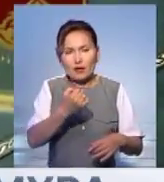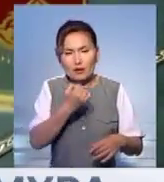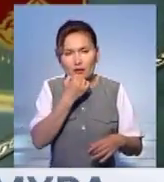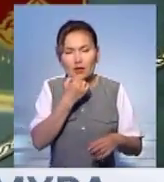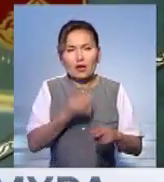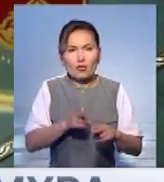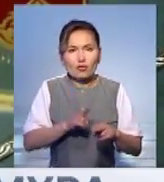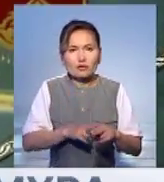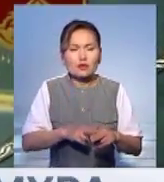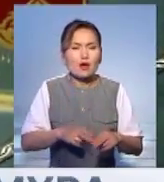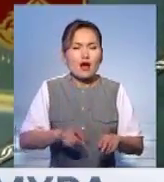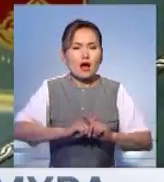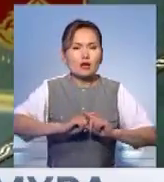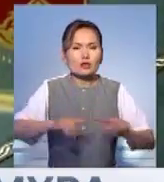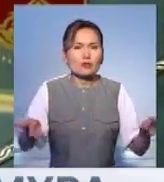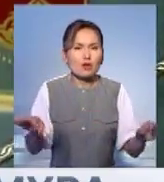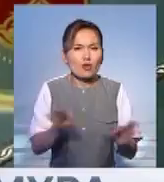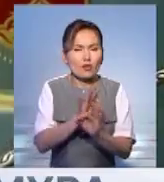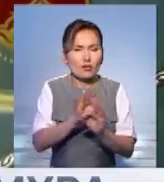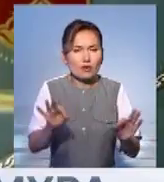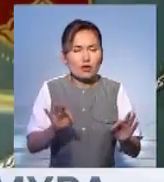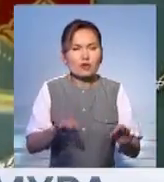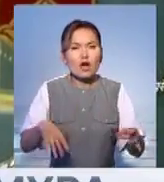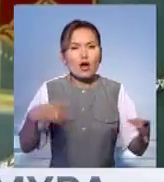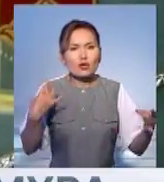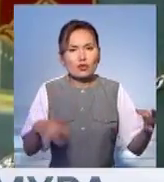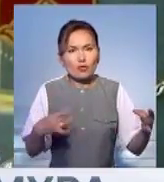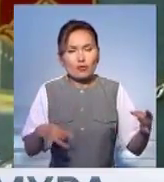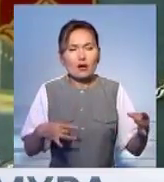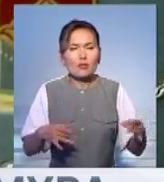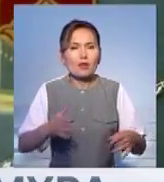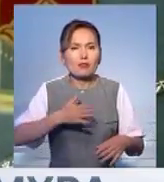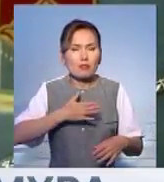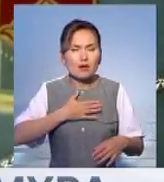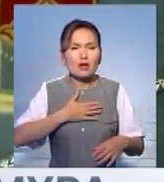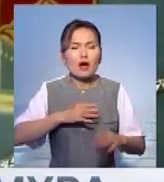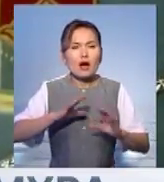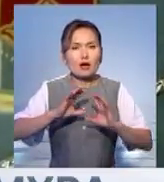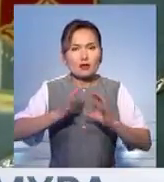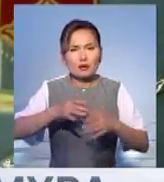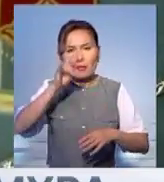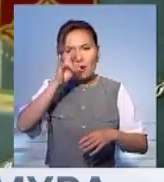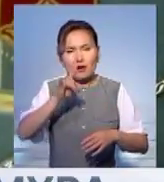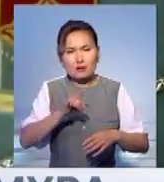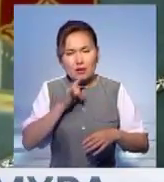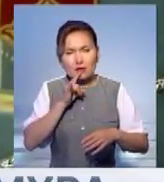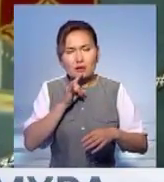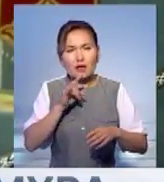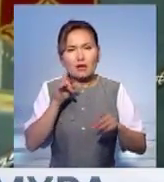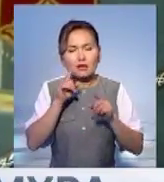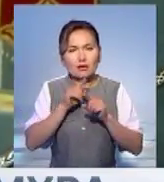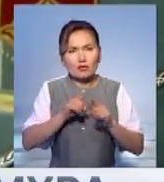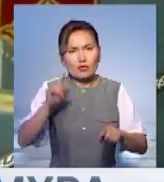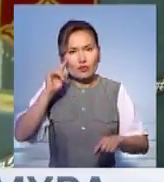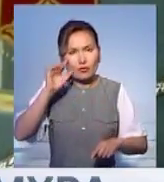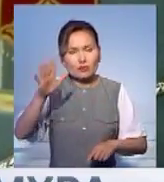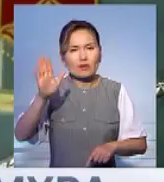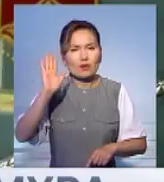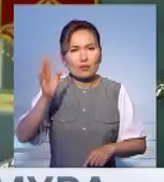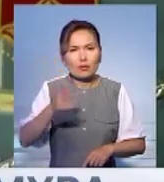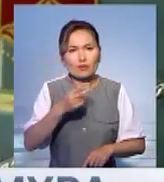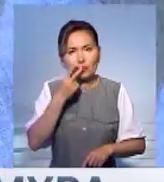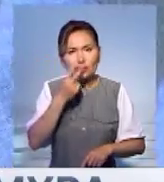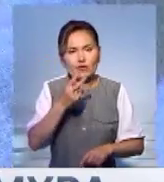Алланың берері таусылмасын. Сондықтан осындай қара домбырамен әлі елде қызмет жасап, шет мемлекеттерде өнер көрсетеміз